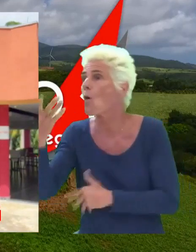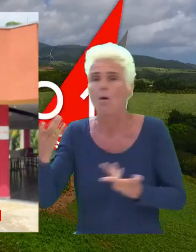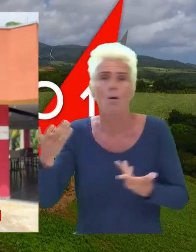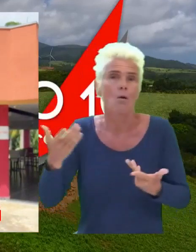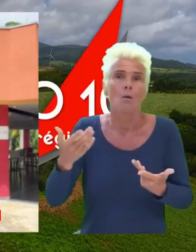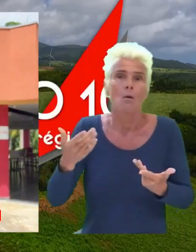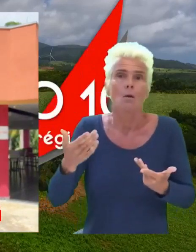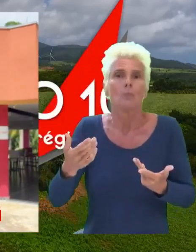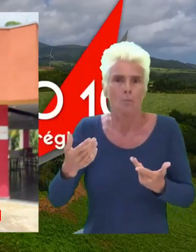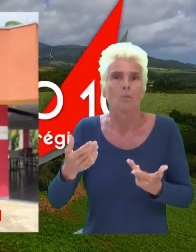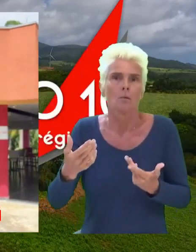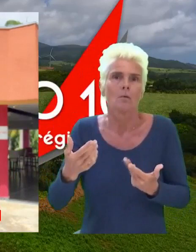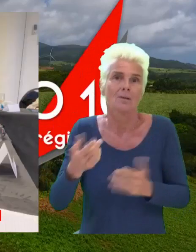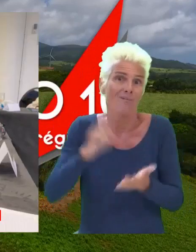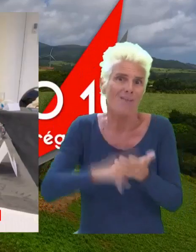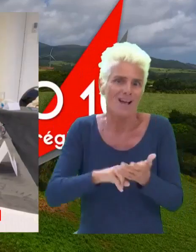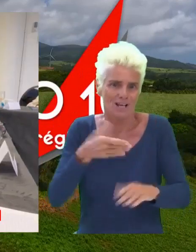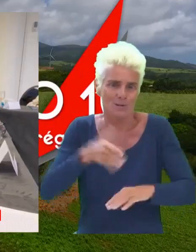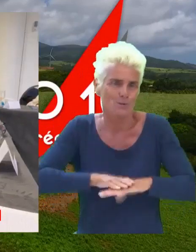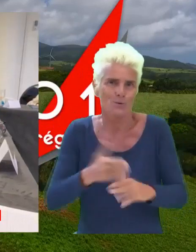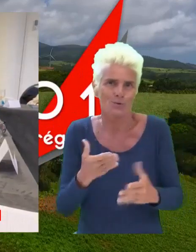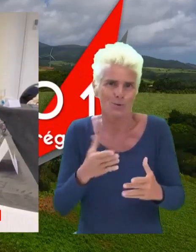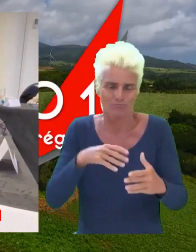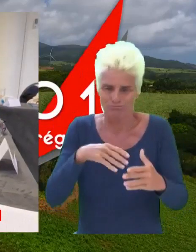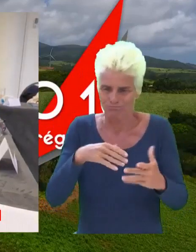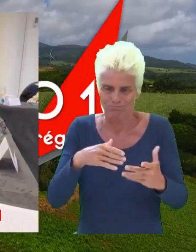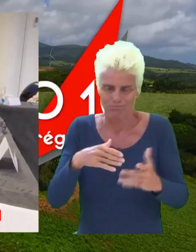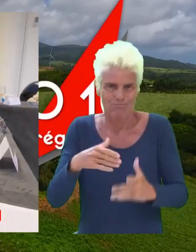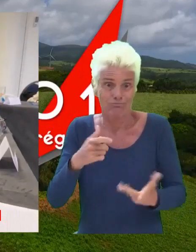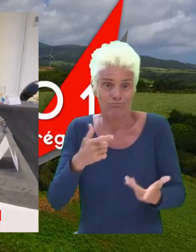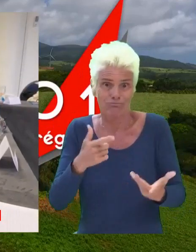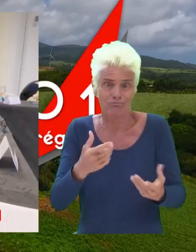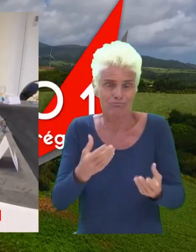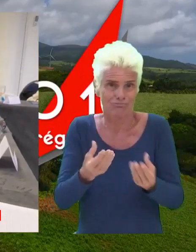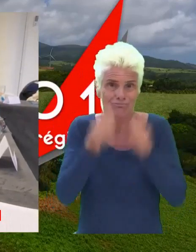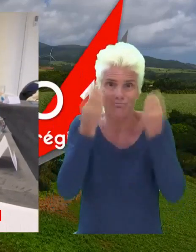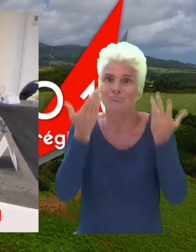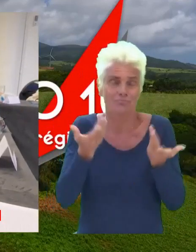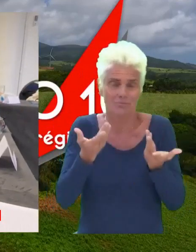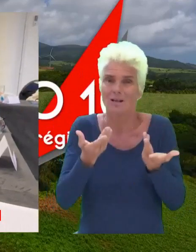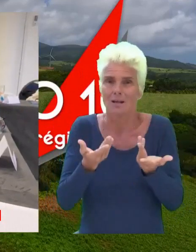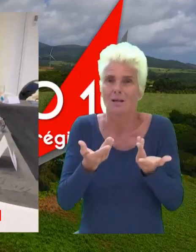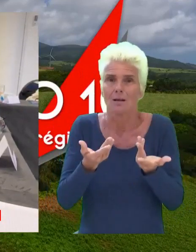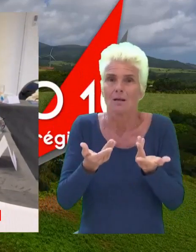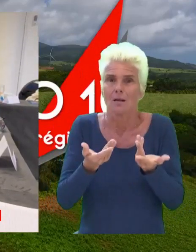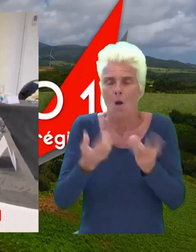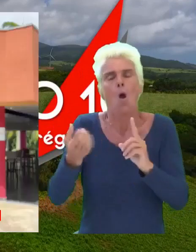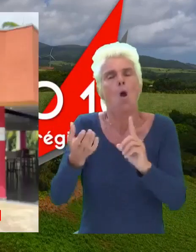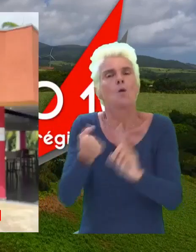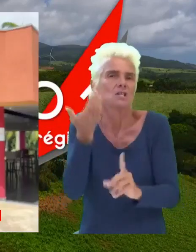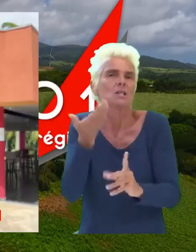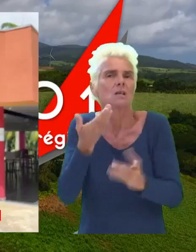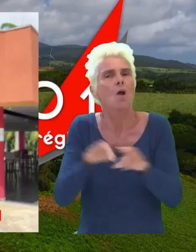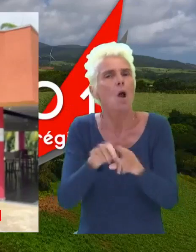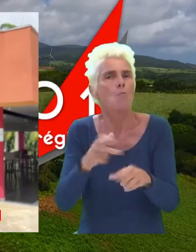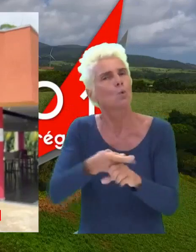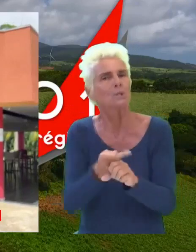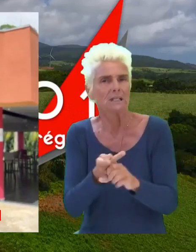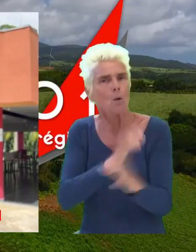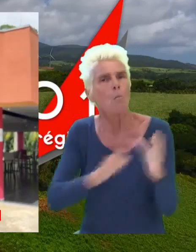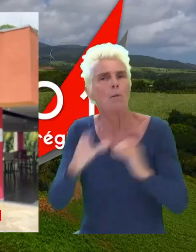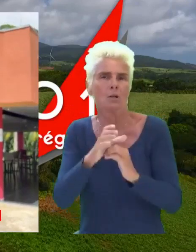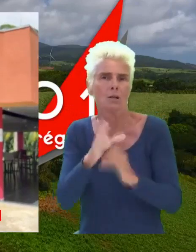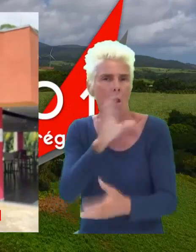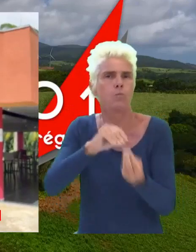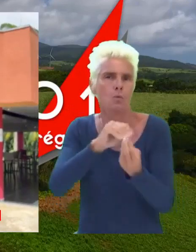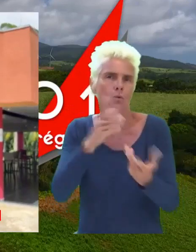grande quantité si je peux me permettre mais en tout cas voilà l'objectif c'est vraiment qu'il puisse repartir avec un outil supplémentaire